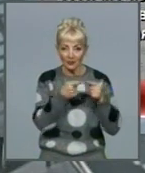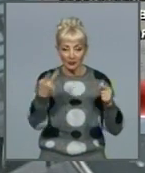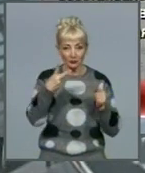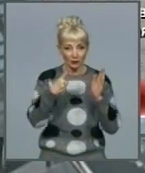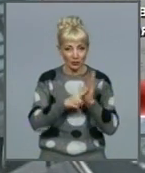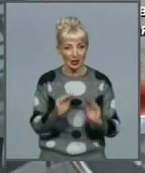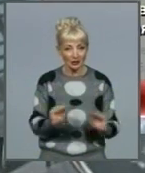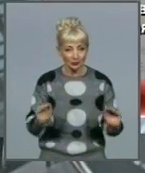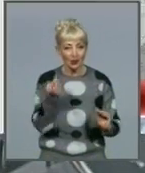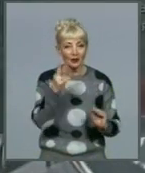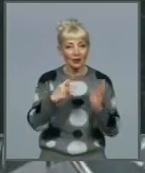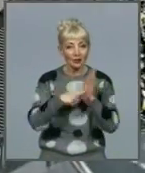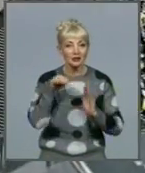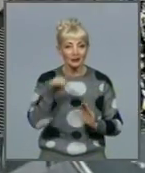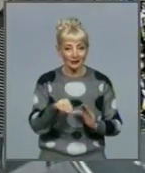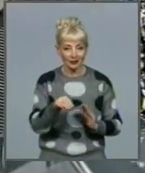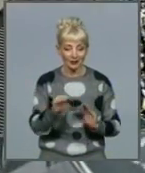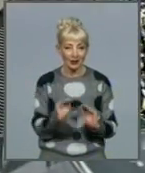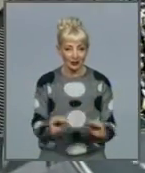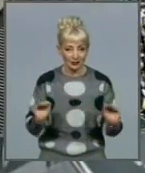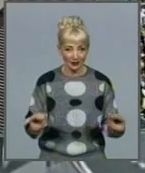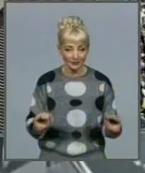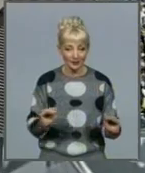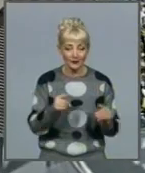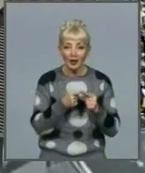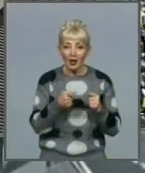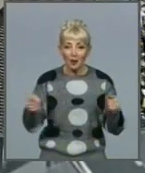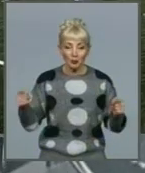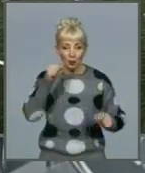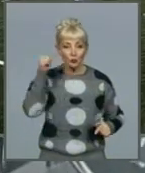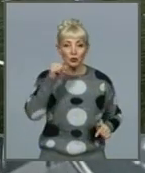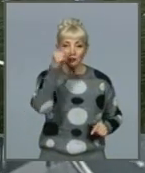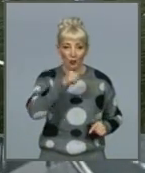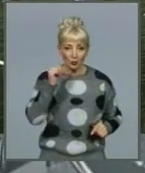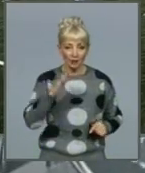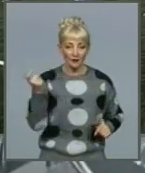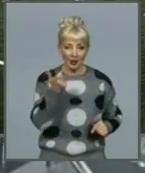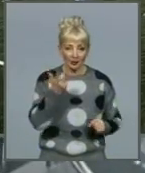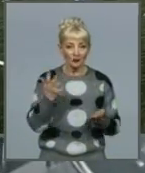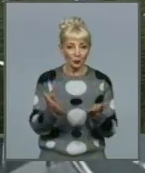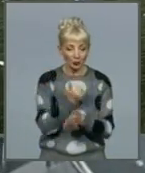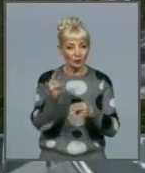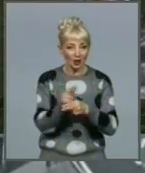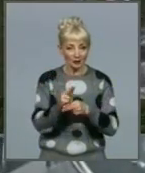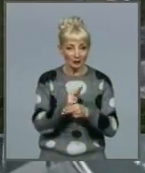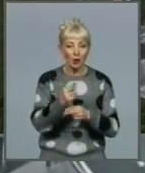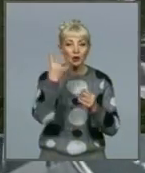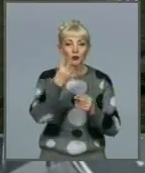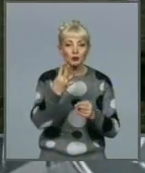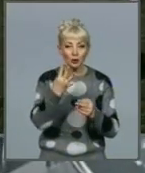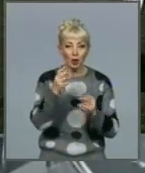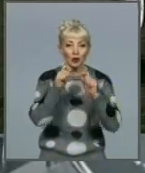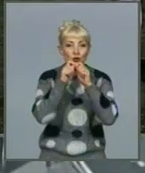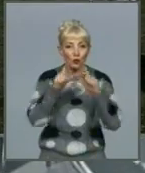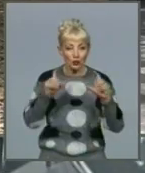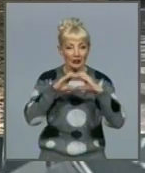6000 малышей. Протягом минулого року у Харкові вдалося відреконструювати 40 шкільних стадіонів, що перетворилися